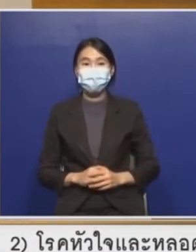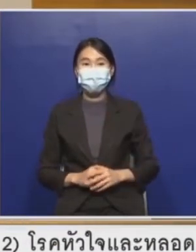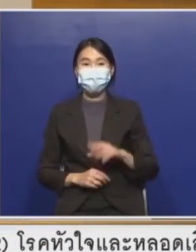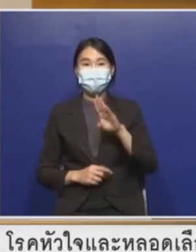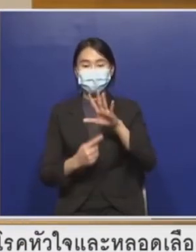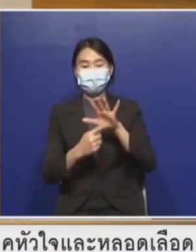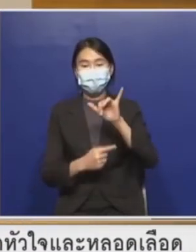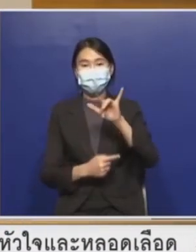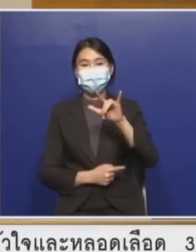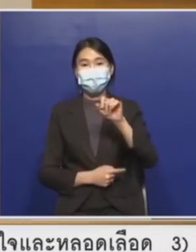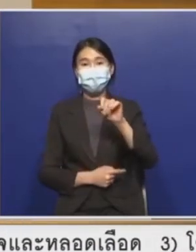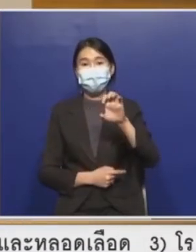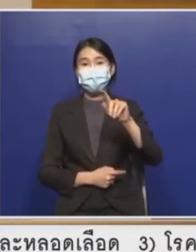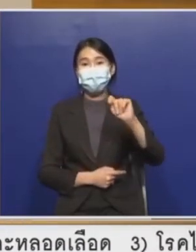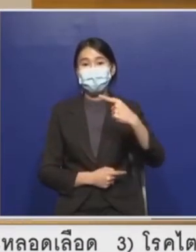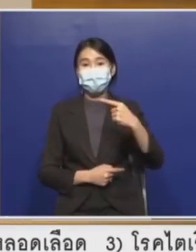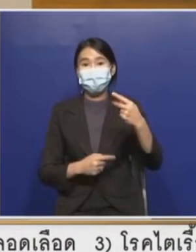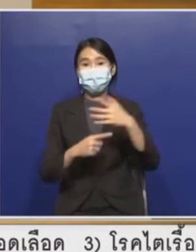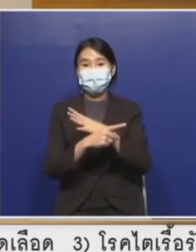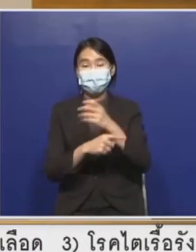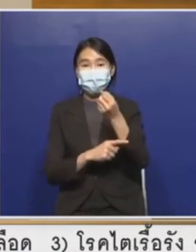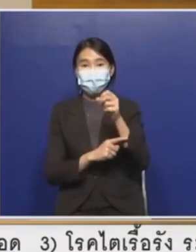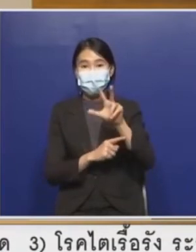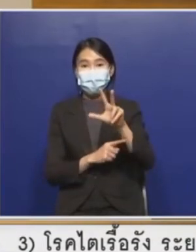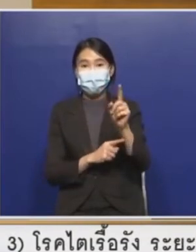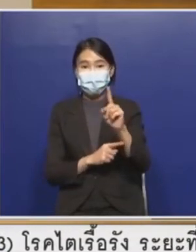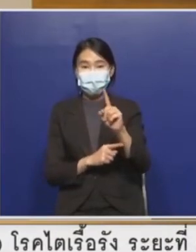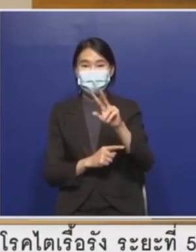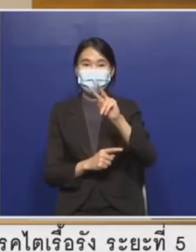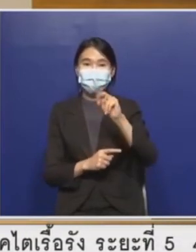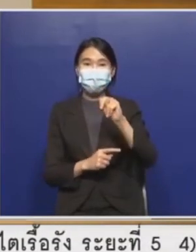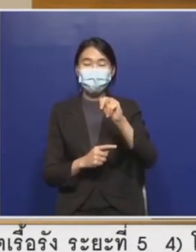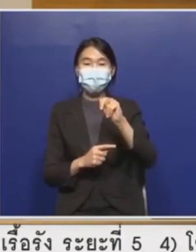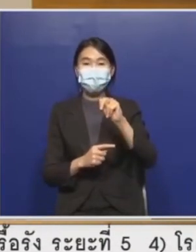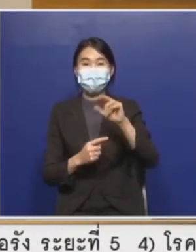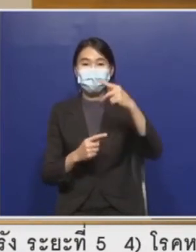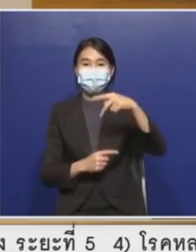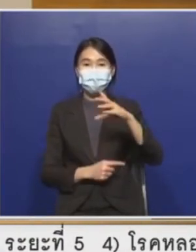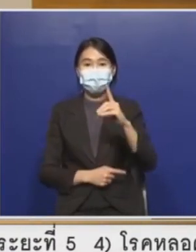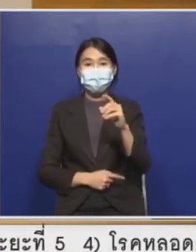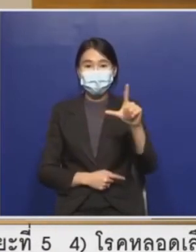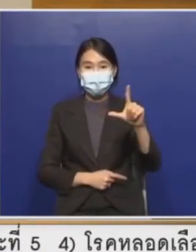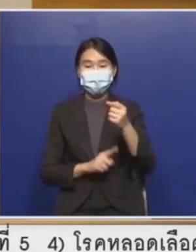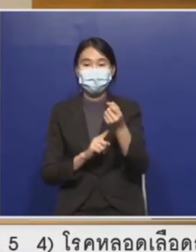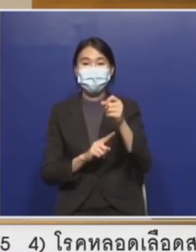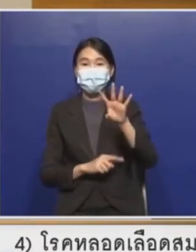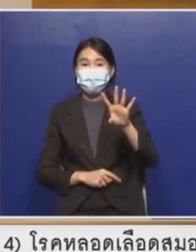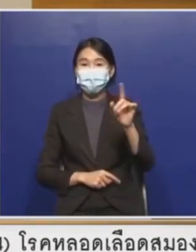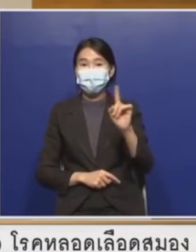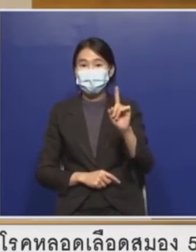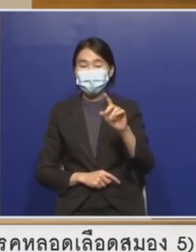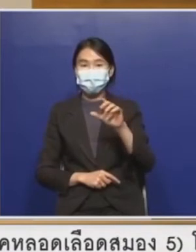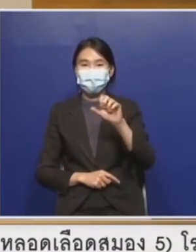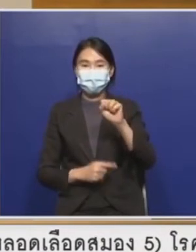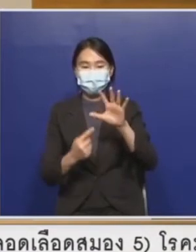ญสิงห์วรินรัก 13. นายนพดลพลเสน 14. นายสม